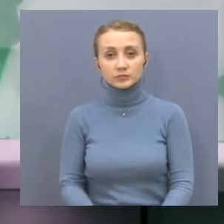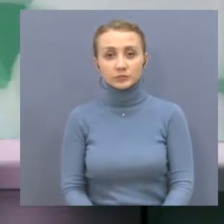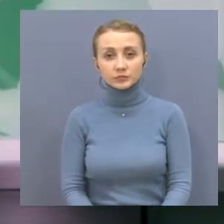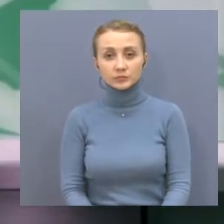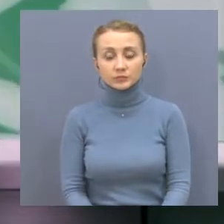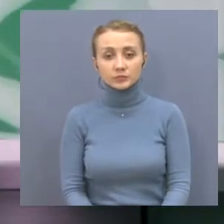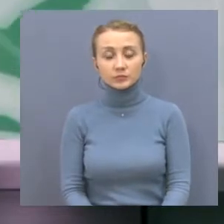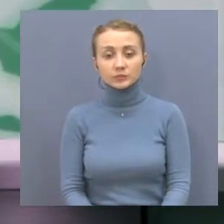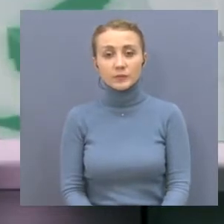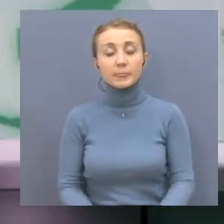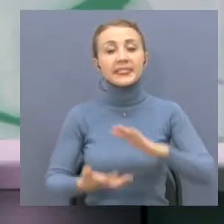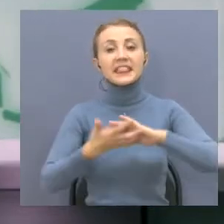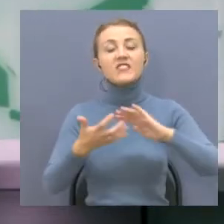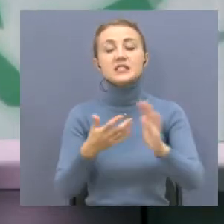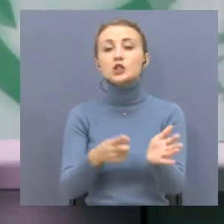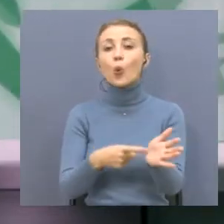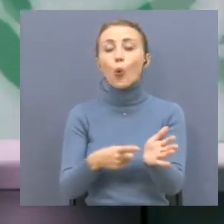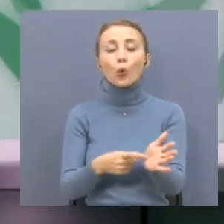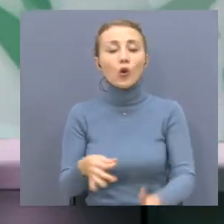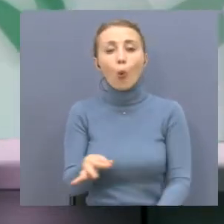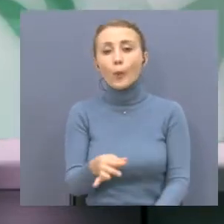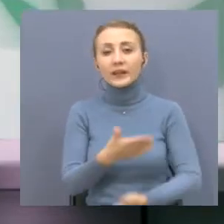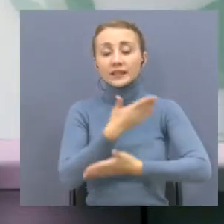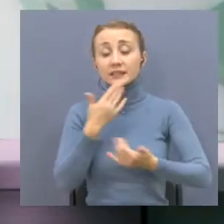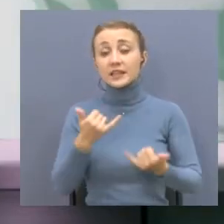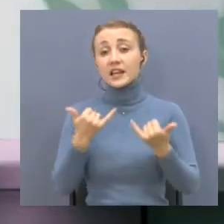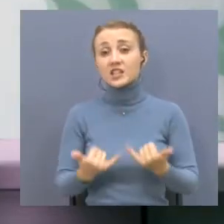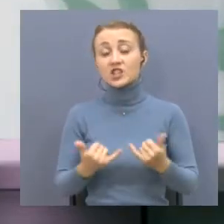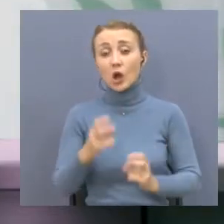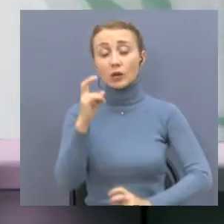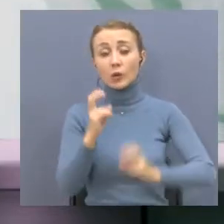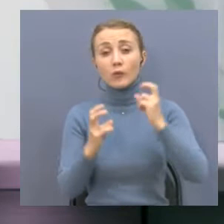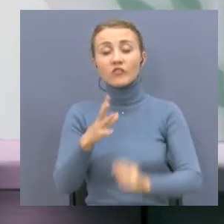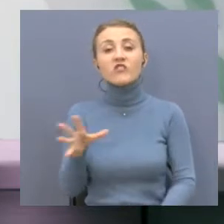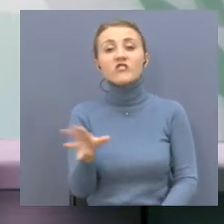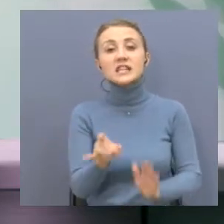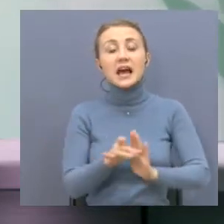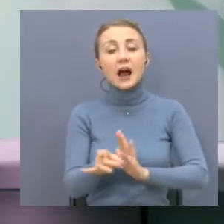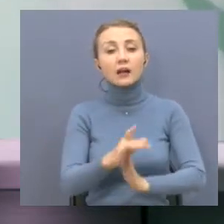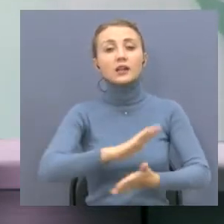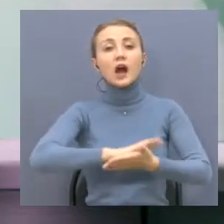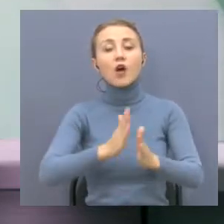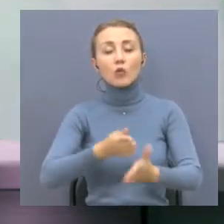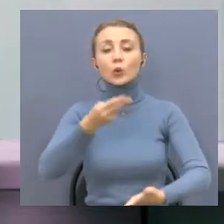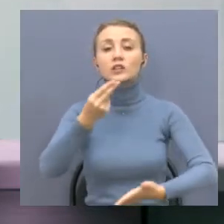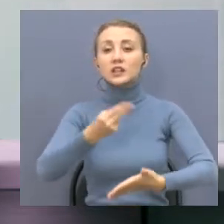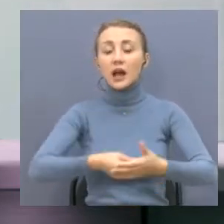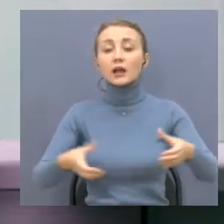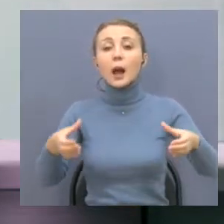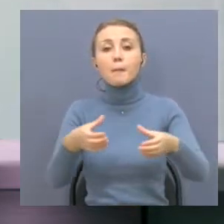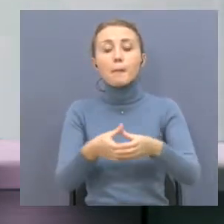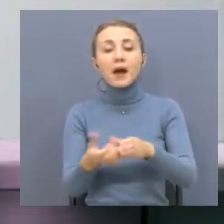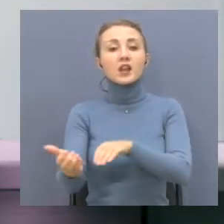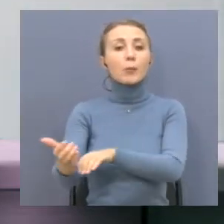Өңірде көмір тапшылығы жоқ. Қазіргі уақытта облыстағы барлық коммуналдық кәсіпорындар тасымалдаушы компаниялармен көмір жеткізуге қатысты